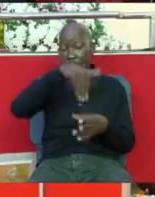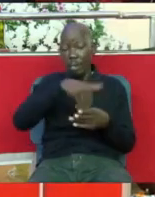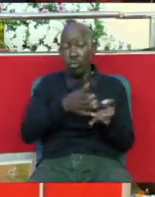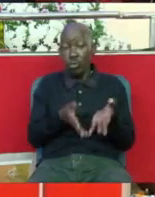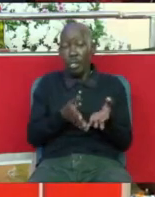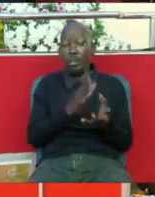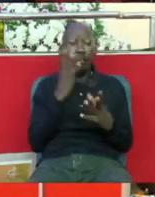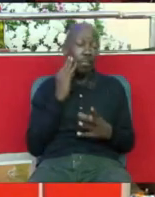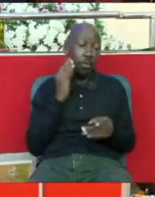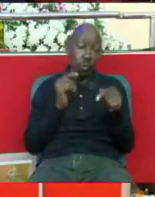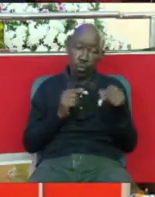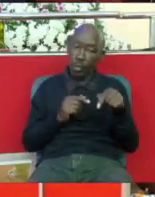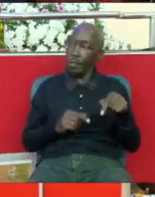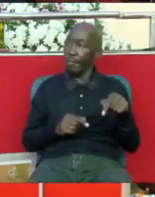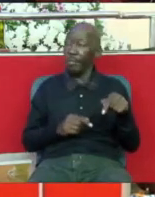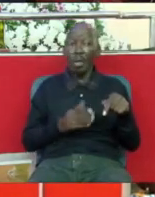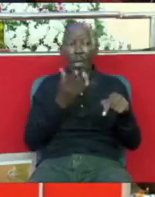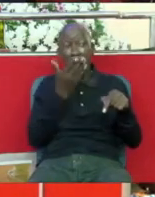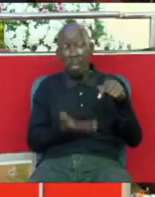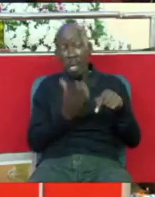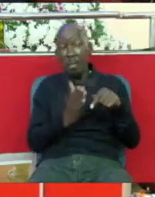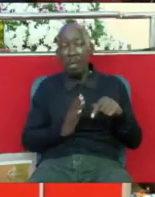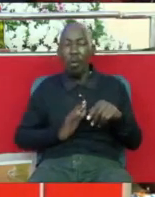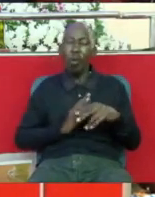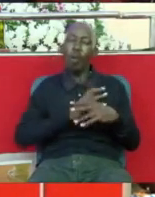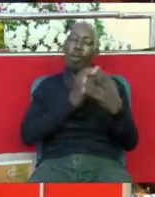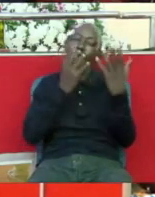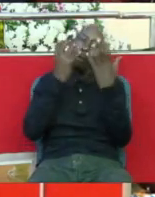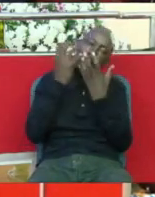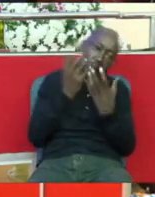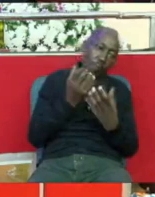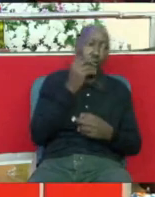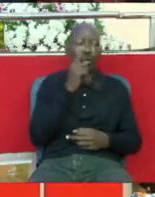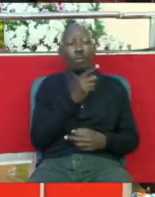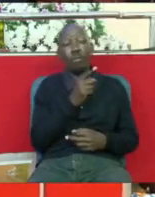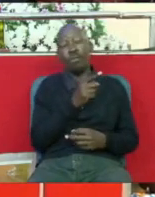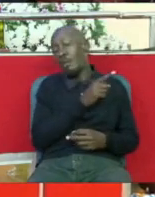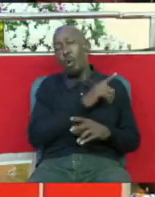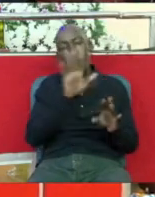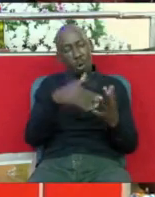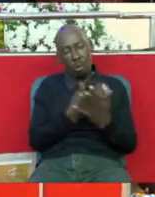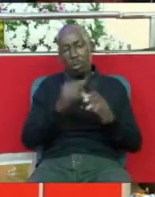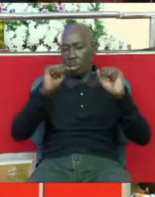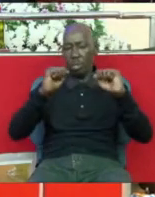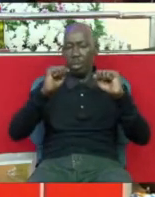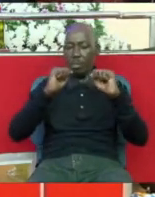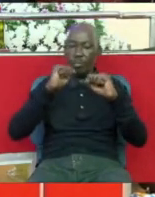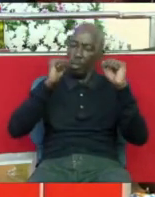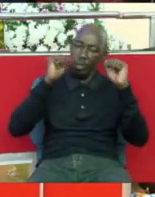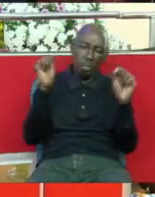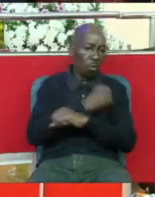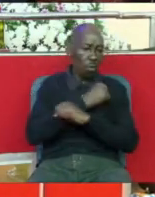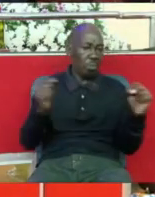Hali ambayo unapitia sasa. May be overwhelming. Yaweza ikaonekana ni gumu sana. Almost impossible to navigate. Jambo ambalo linaonekana kwamba